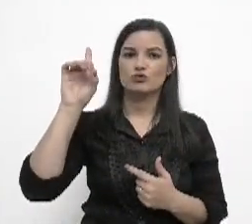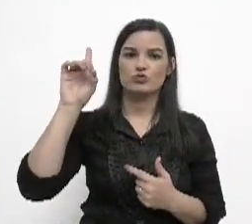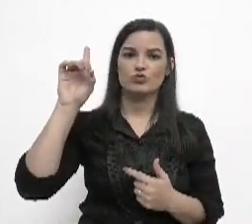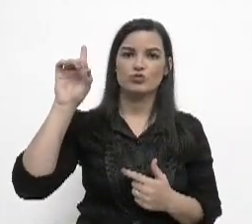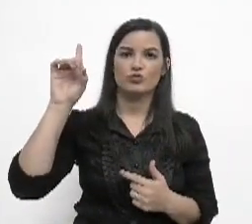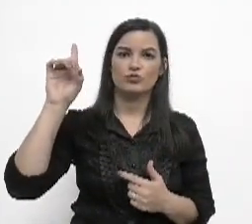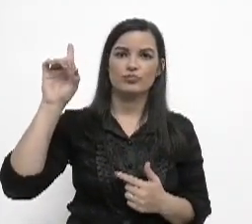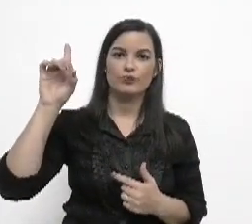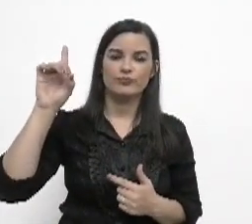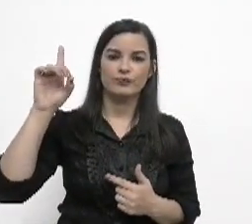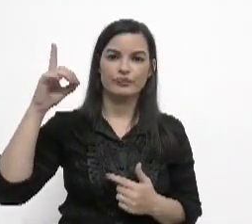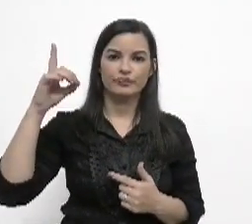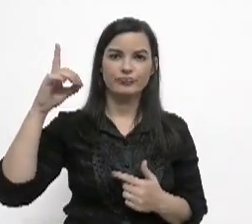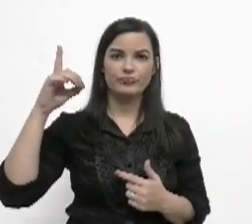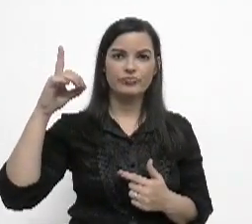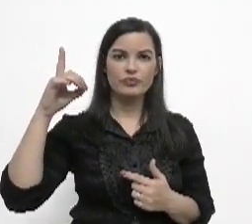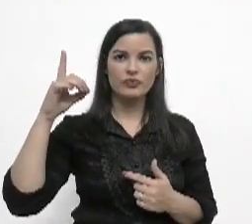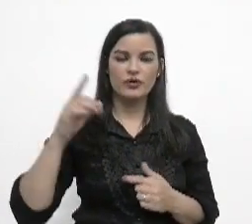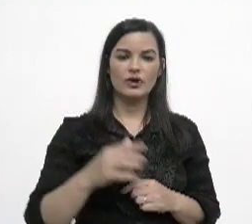E 됩니다. assim saber aquilo que eu devo fazer.